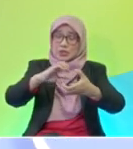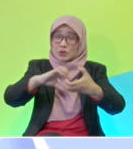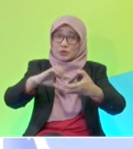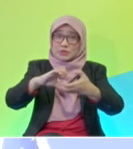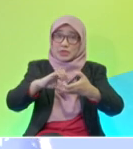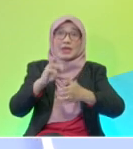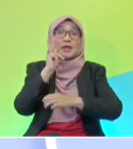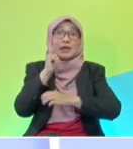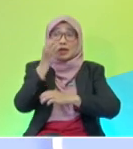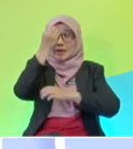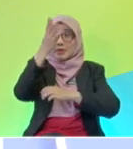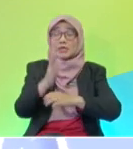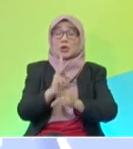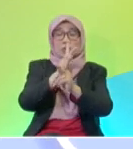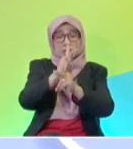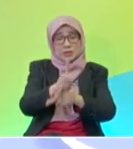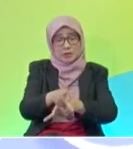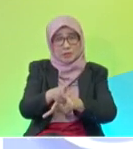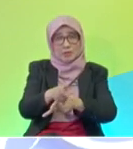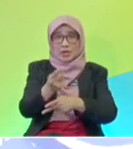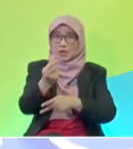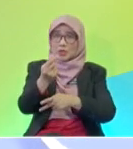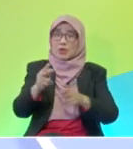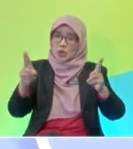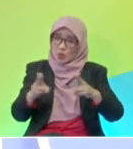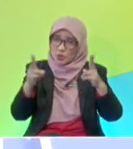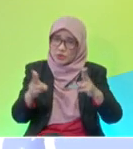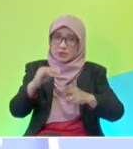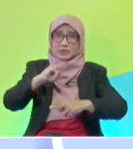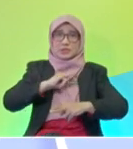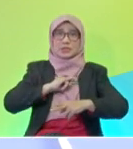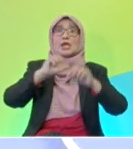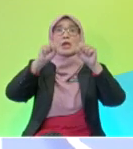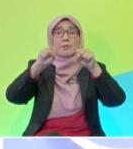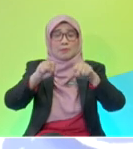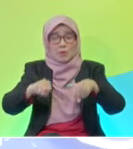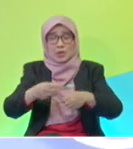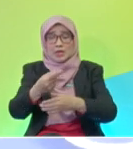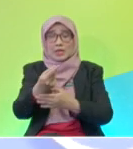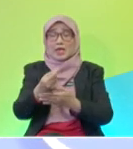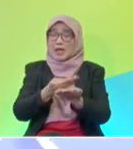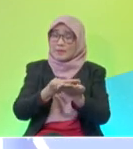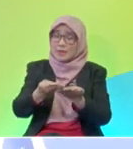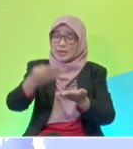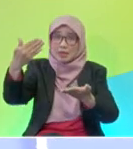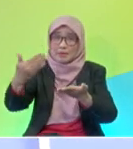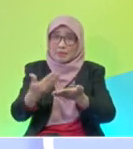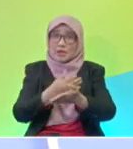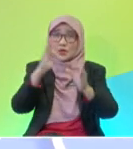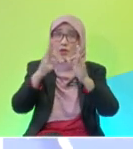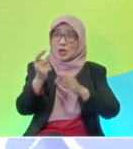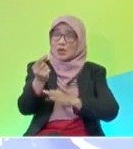duit usaha sendiri nanti duit dah cukup bolehlah membeli bekas pensel baharu jadi